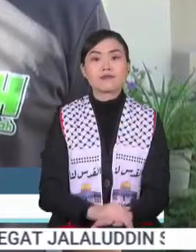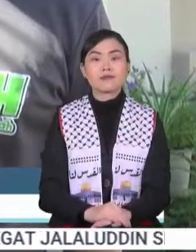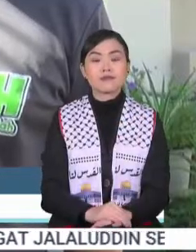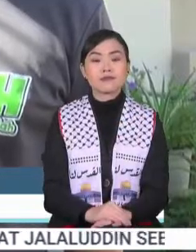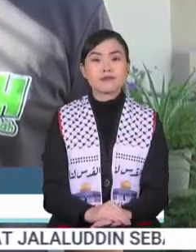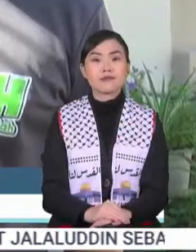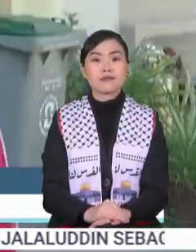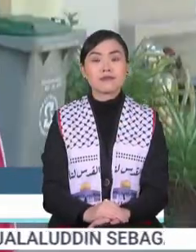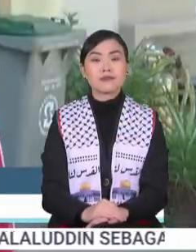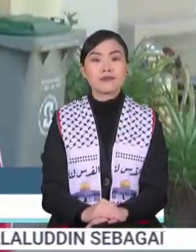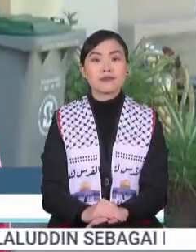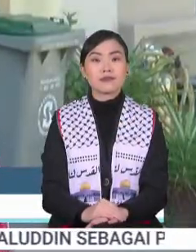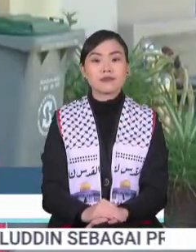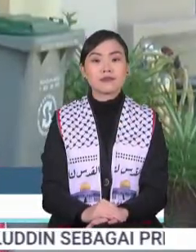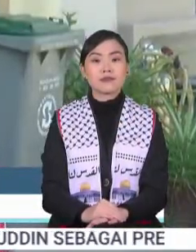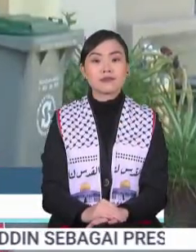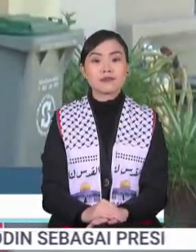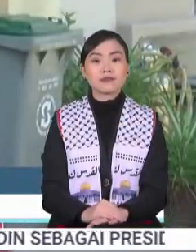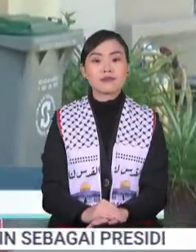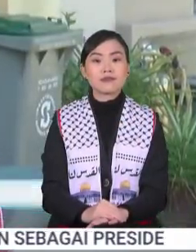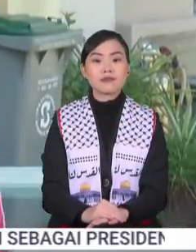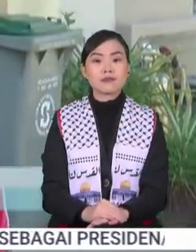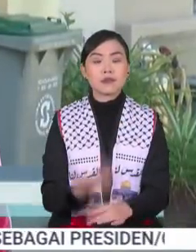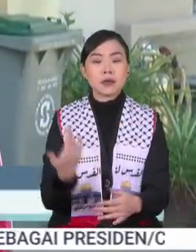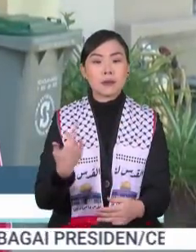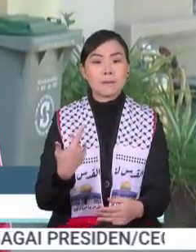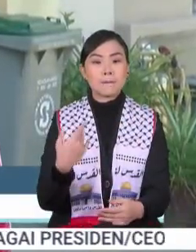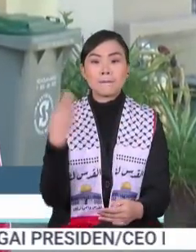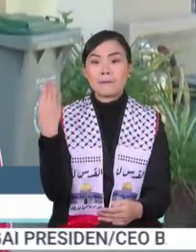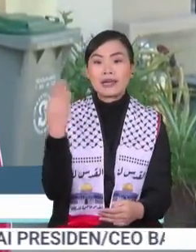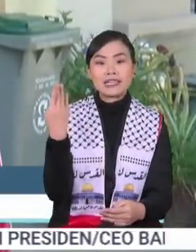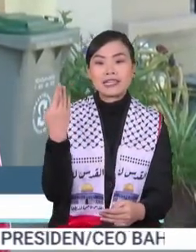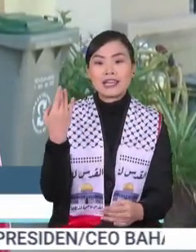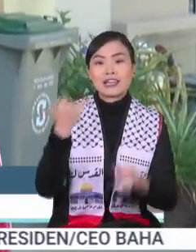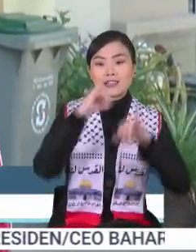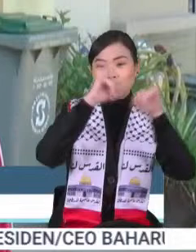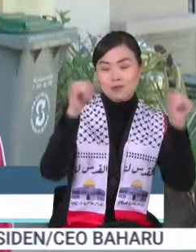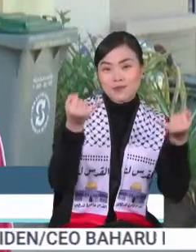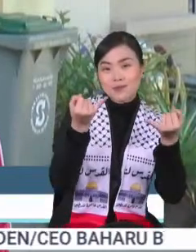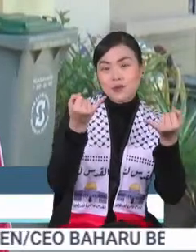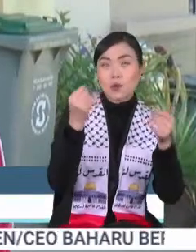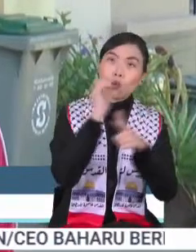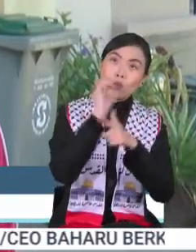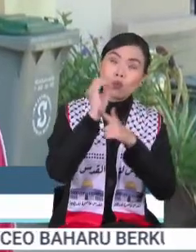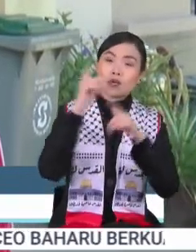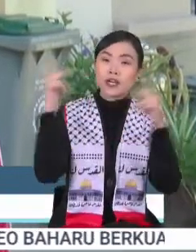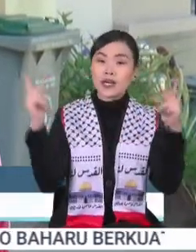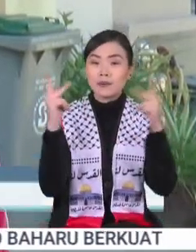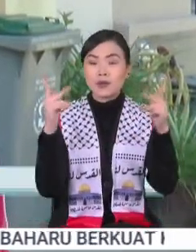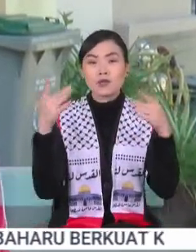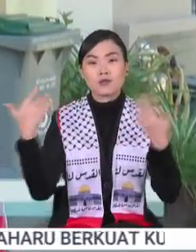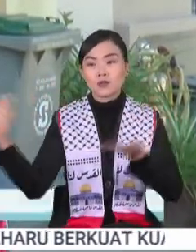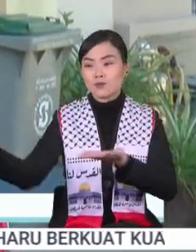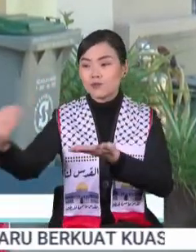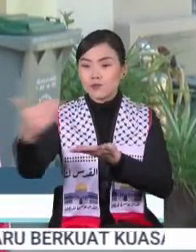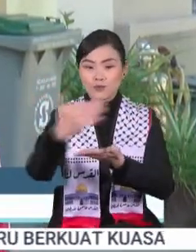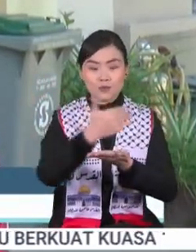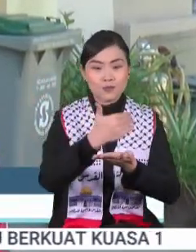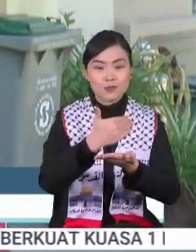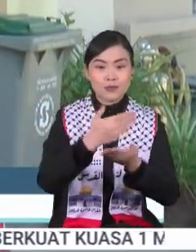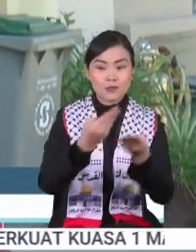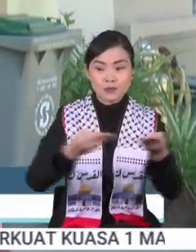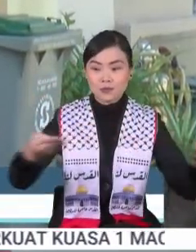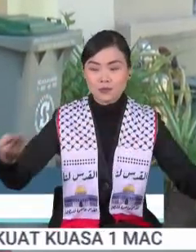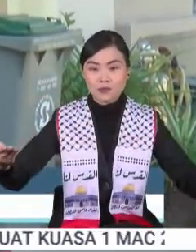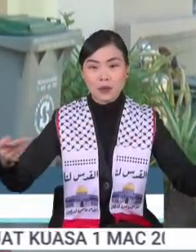tulah program ni jadi rutin saya setiap hari jumaat tu ataupun hari khamis malam kita akan kumpulkanlah semua